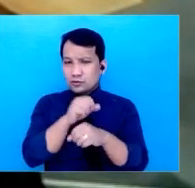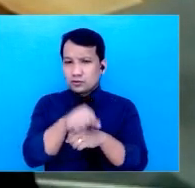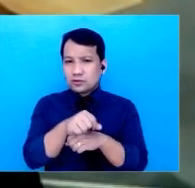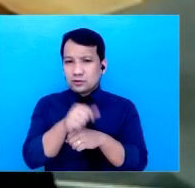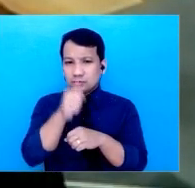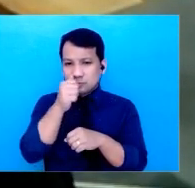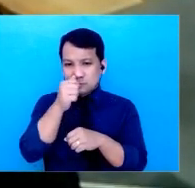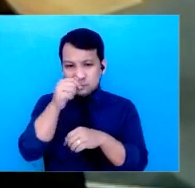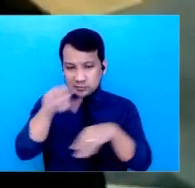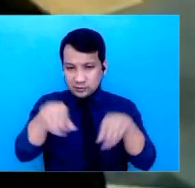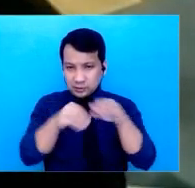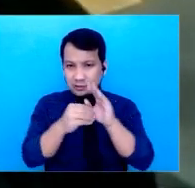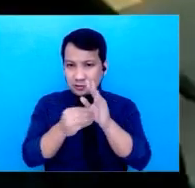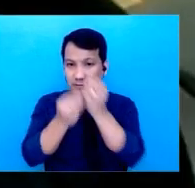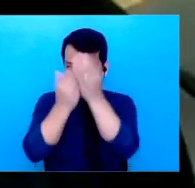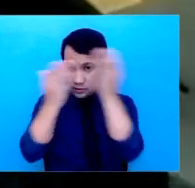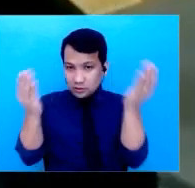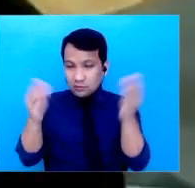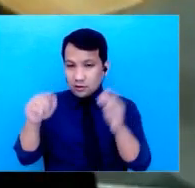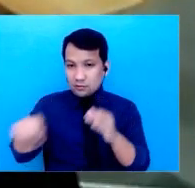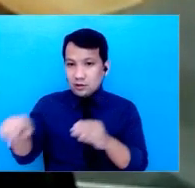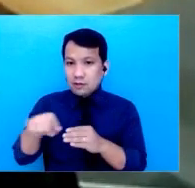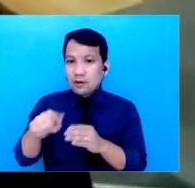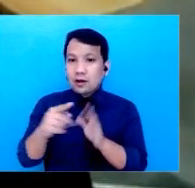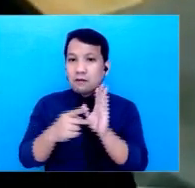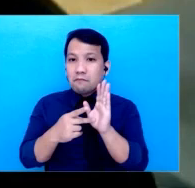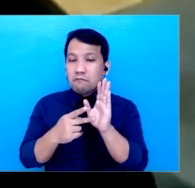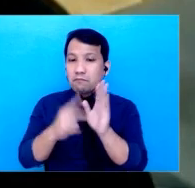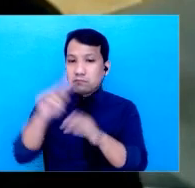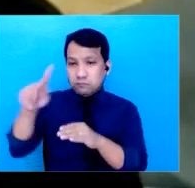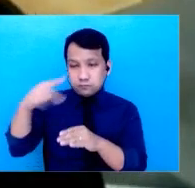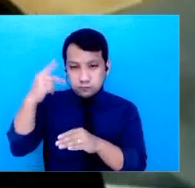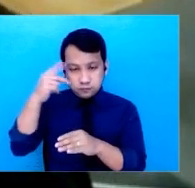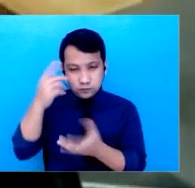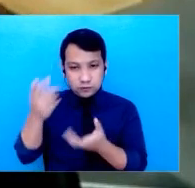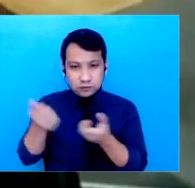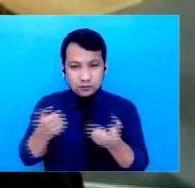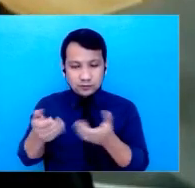gyrations in politics inside the administration.